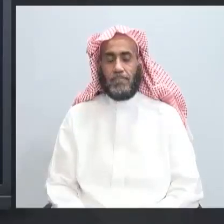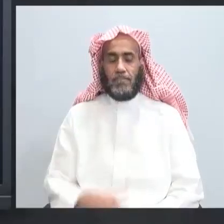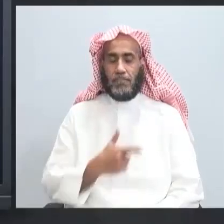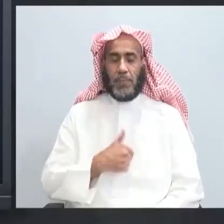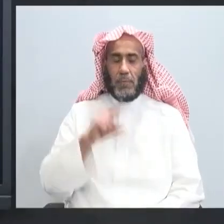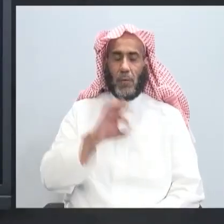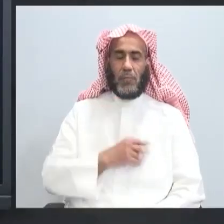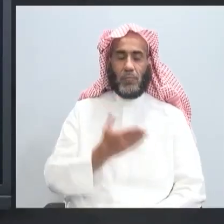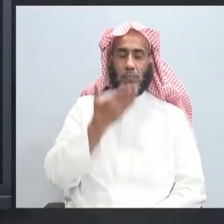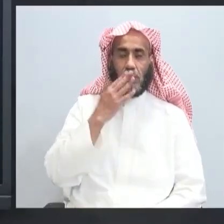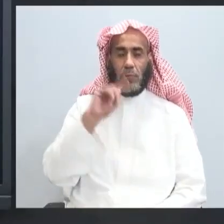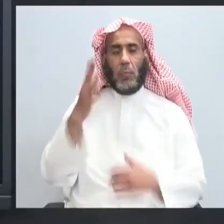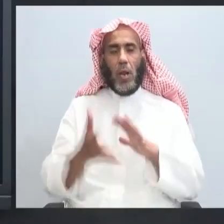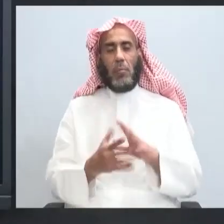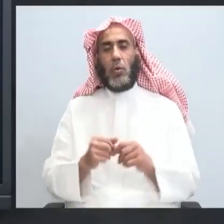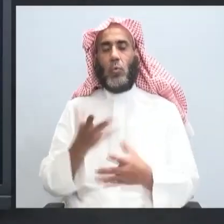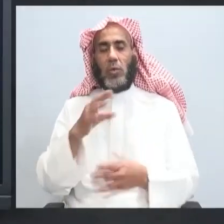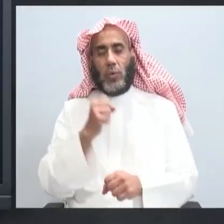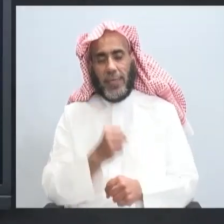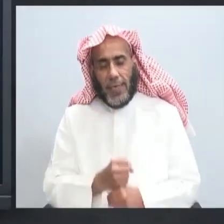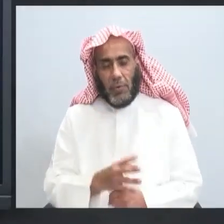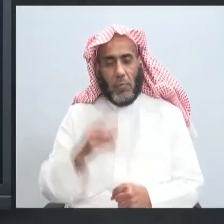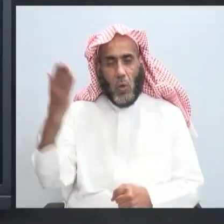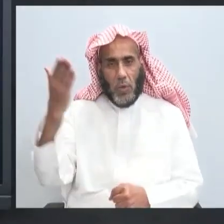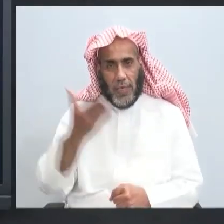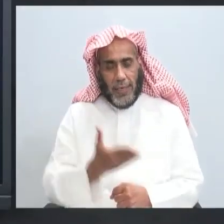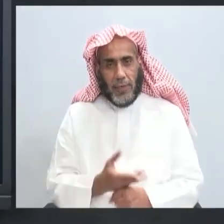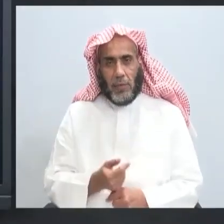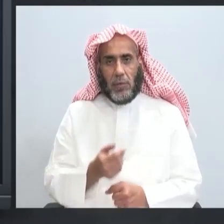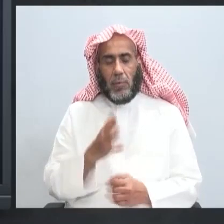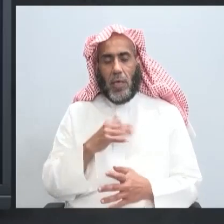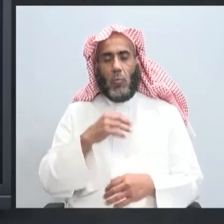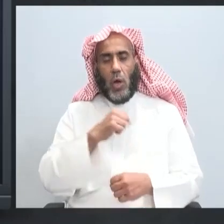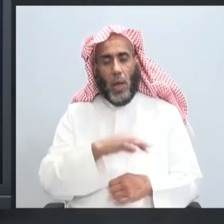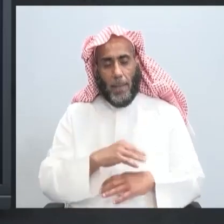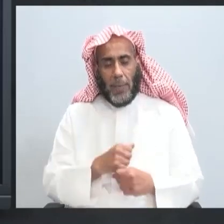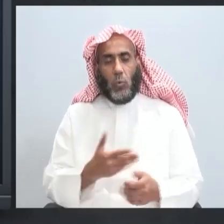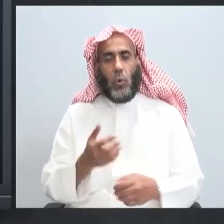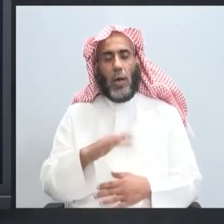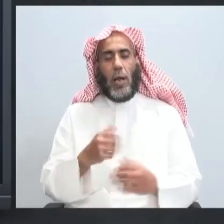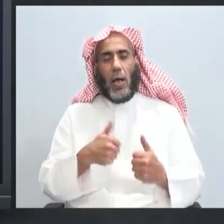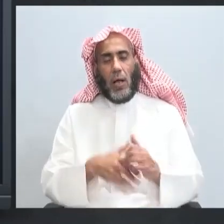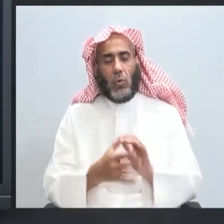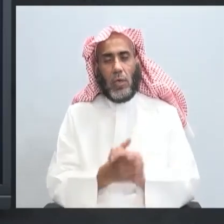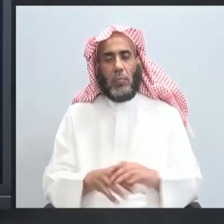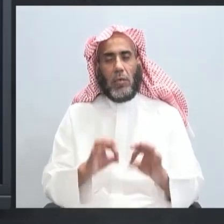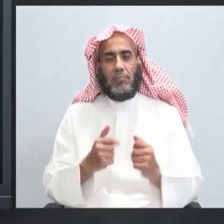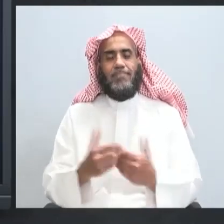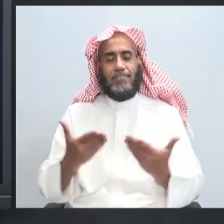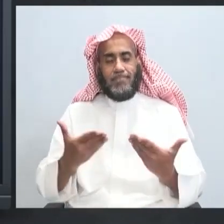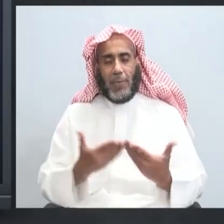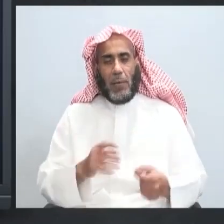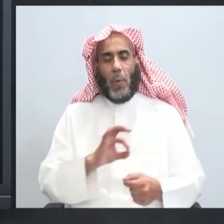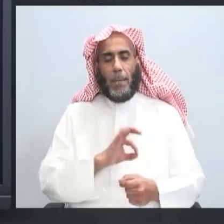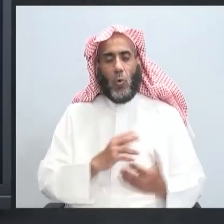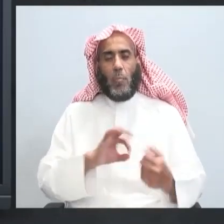بسم الله الرحمن الرحيم الحمد لله رب العالمين والصلاه والسلام على اشرف الانبياء والمرسلين نبينا محمد وعلى اله وصحبه اجمعين مرحبا